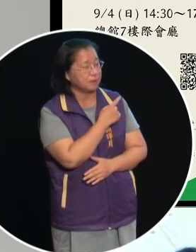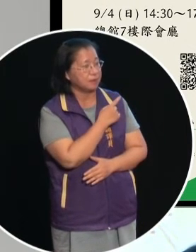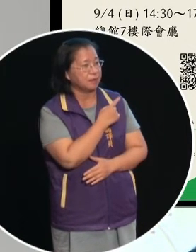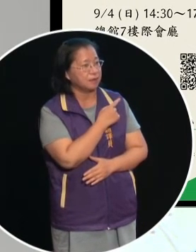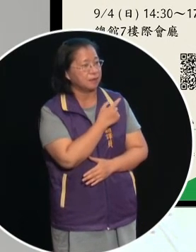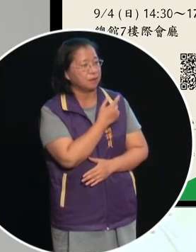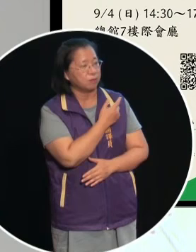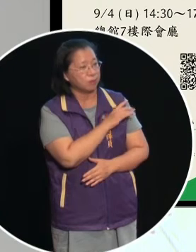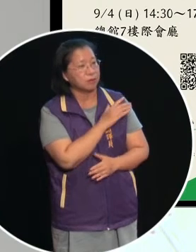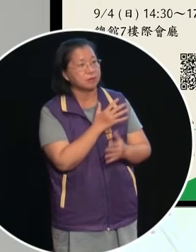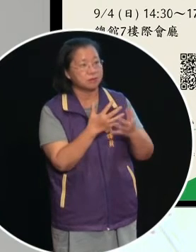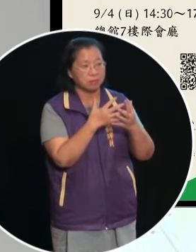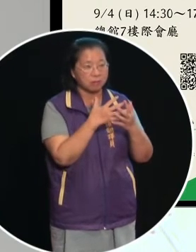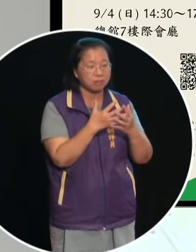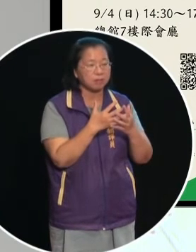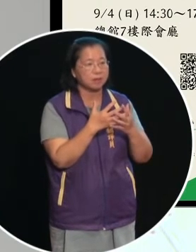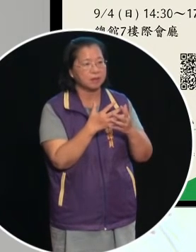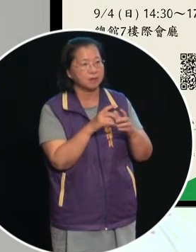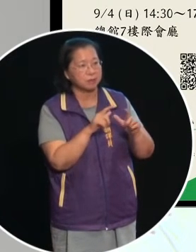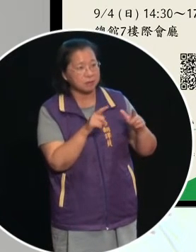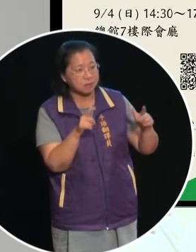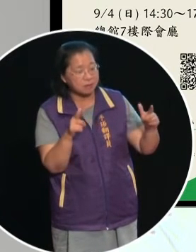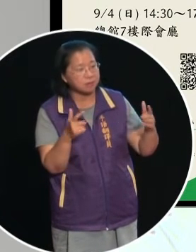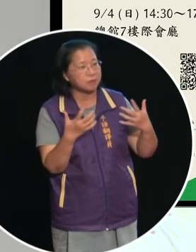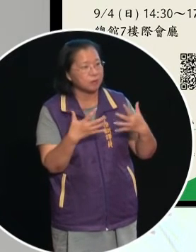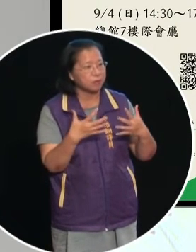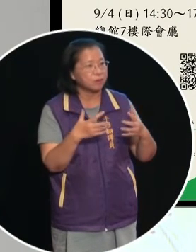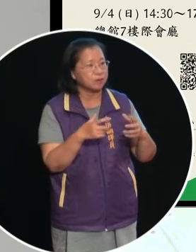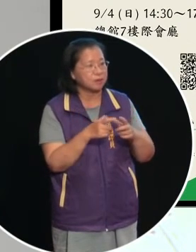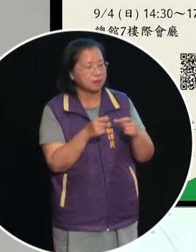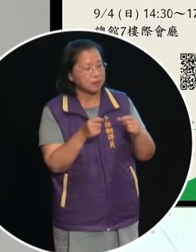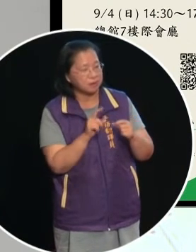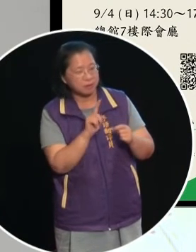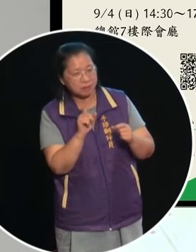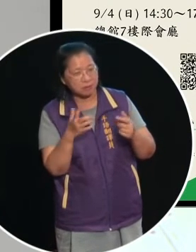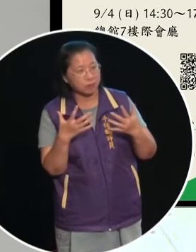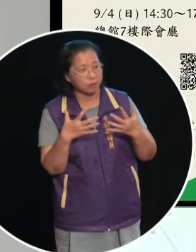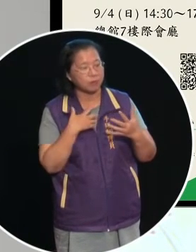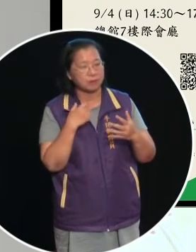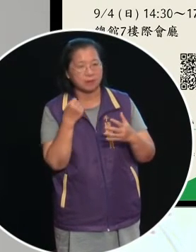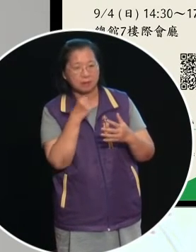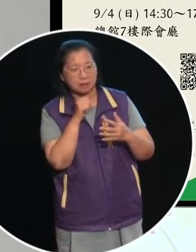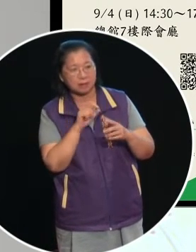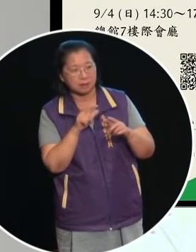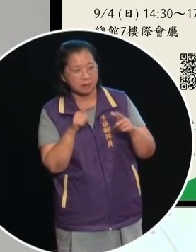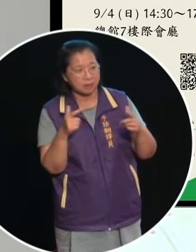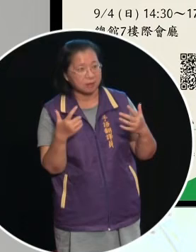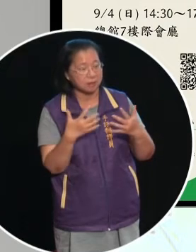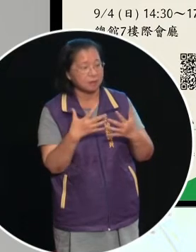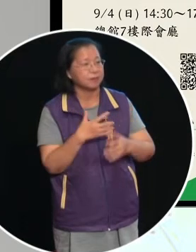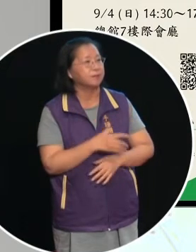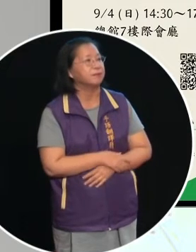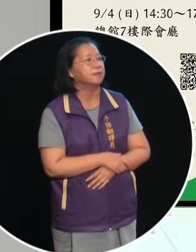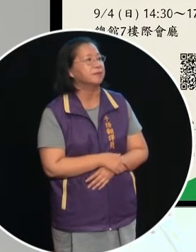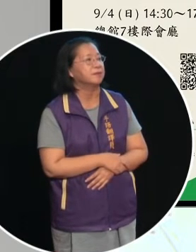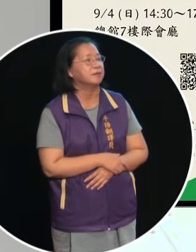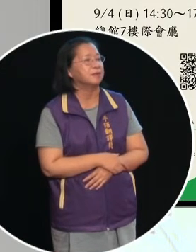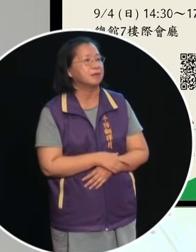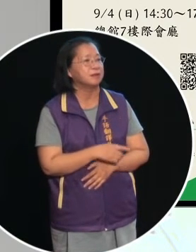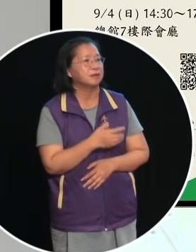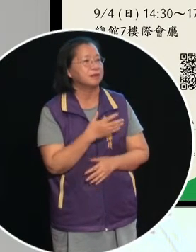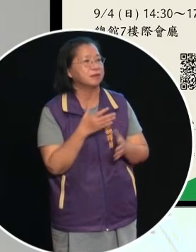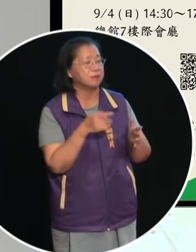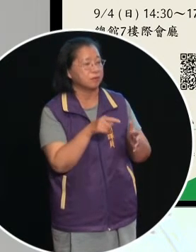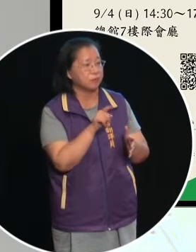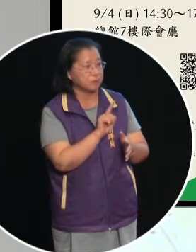像美国有什么政党轮替，日本有什么政党轮替，台湾有什么政党轮替，就这个部分是